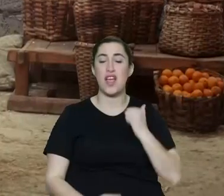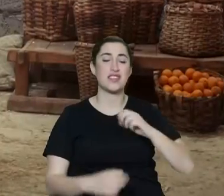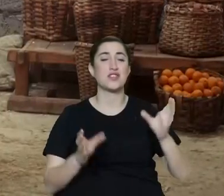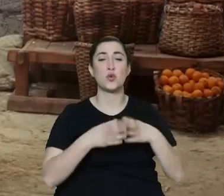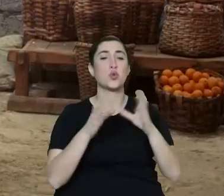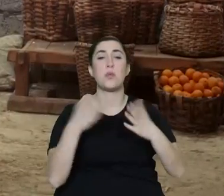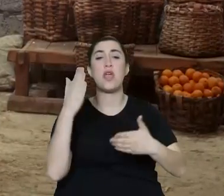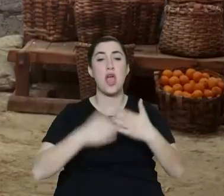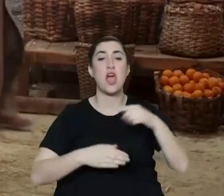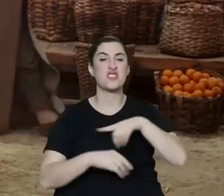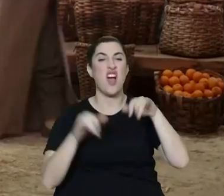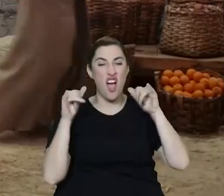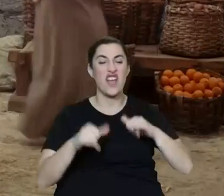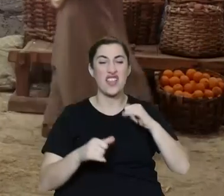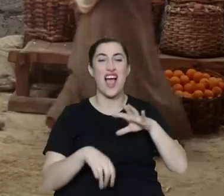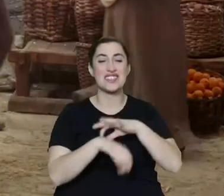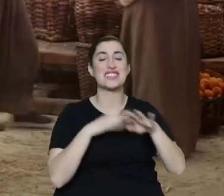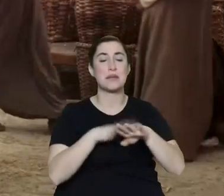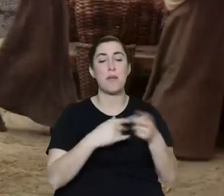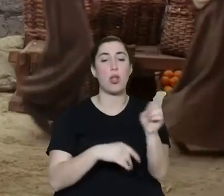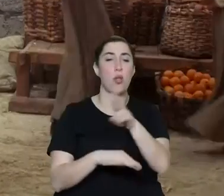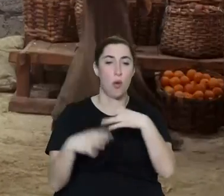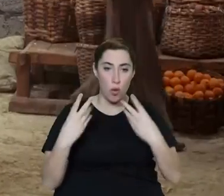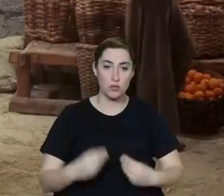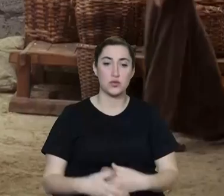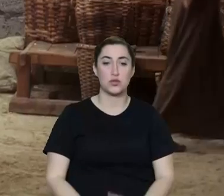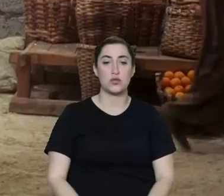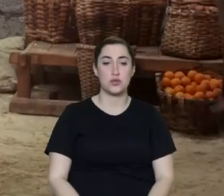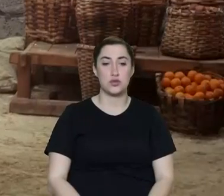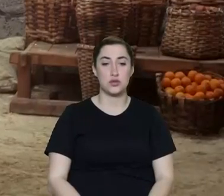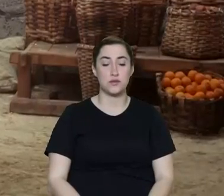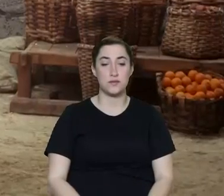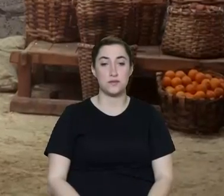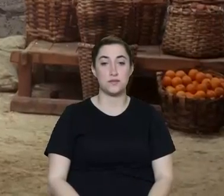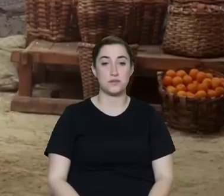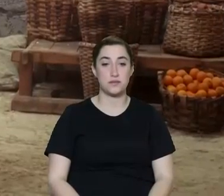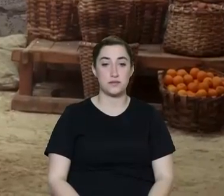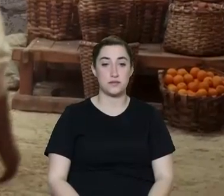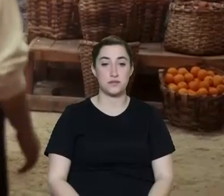Ordusunun yarısı da aynı beladan telef olmuştur.